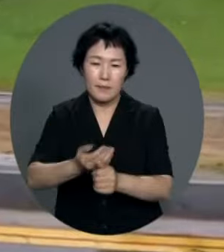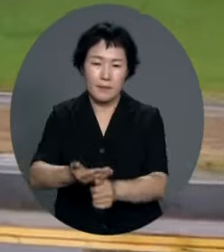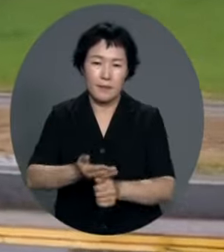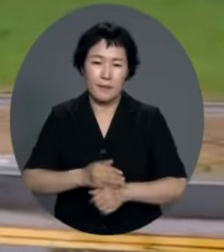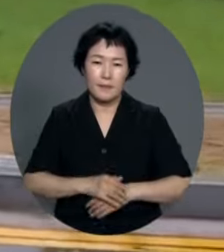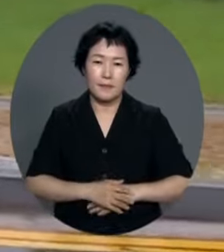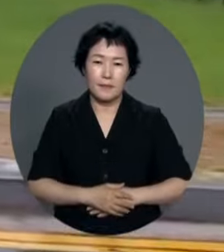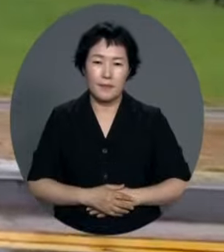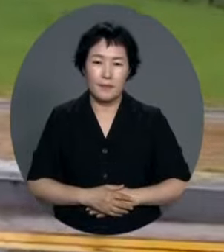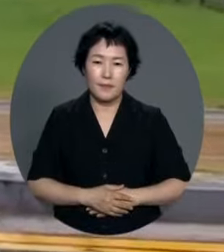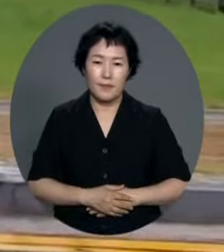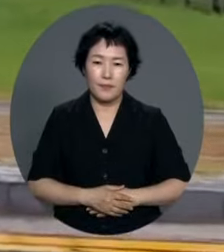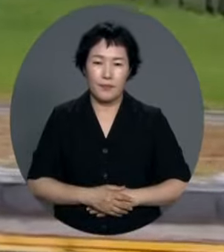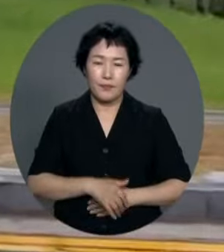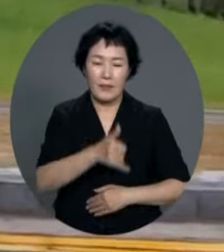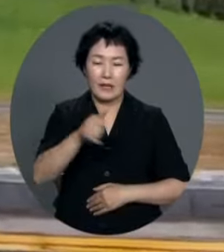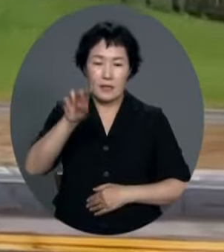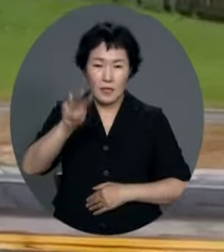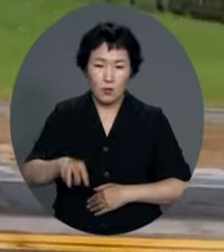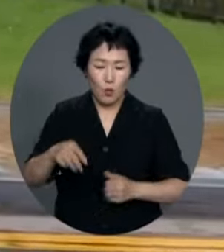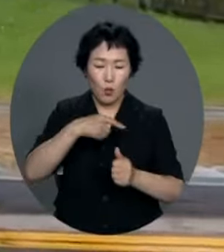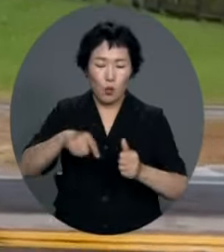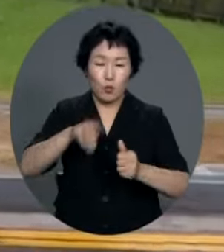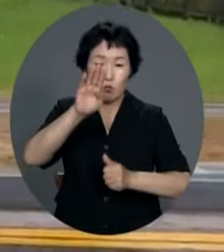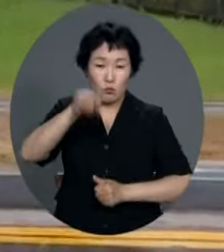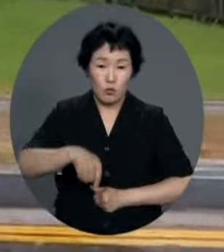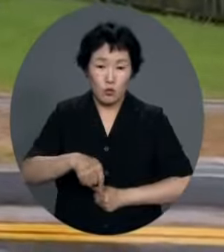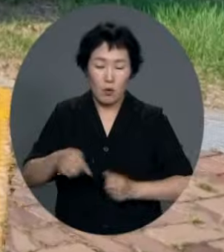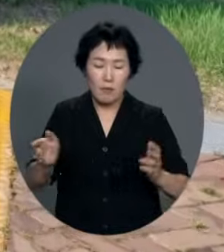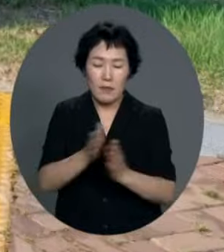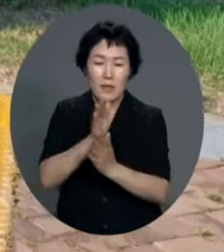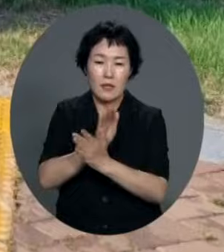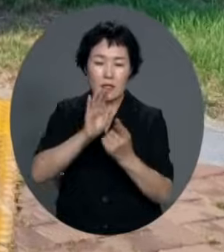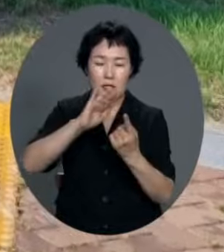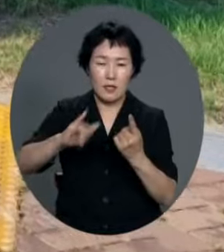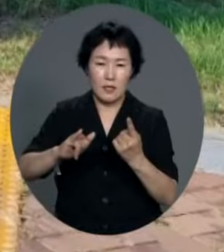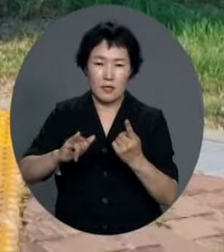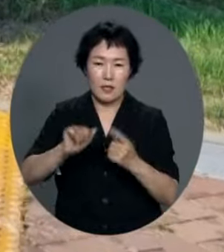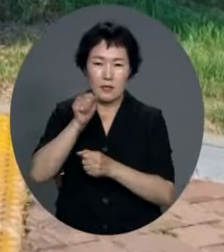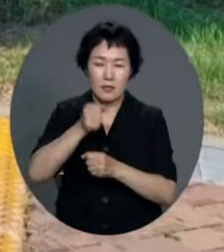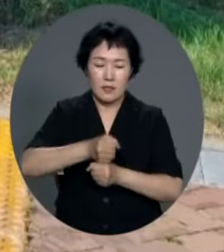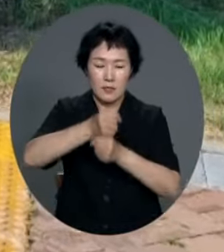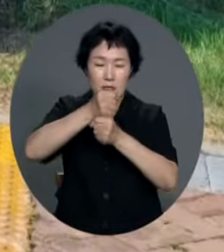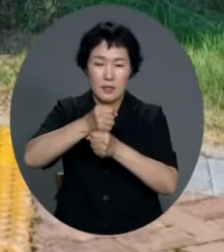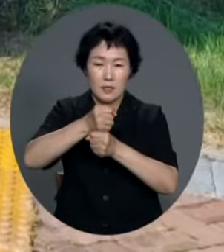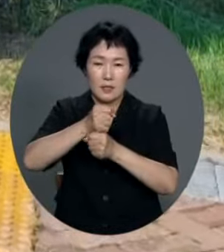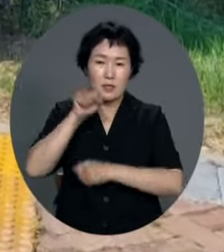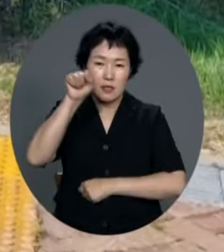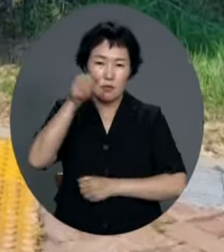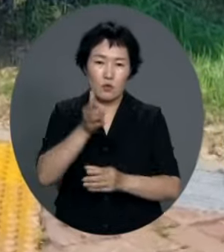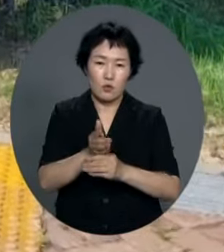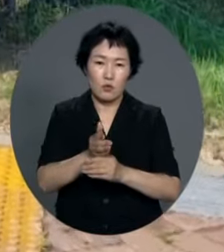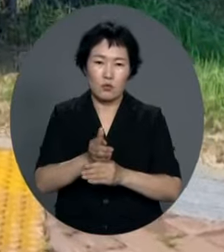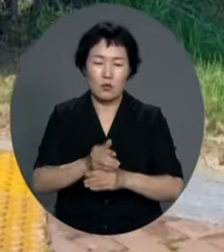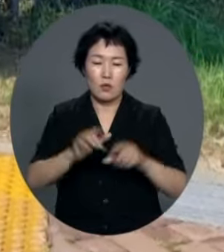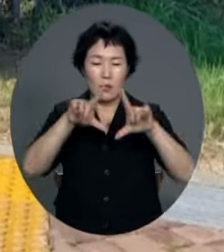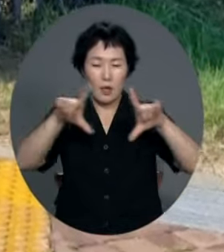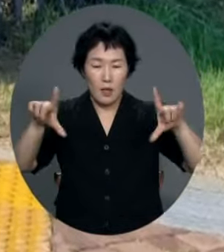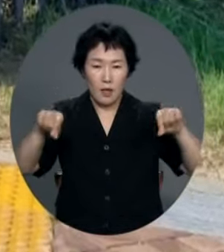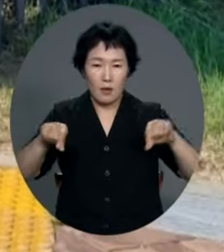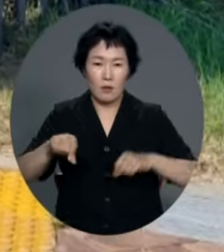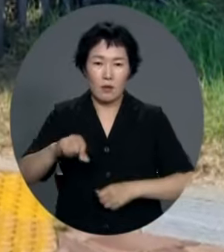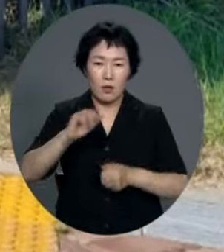주저했습니다 세종시 교육부 청사 앞에서 릴레이 1인 시위가 열렸습니다 현수막에는 경북대 상주캠퍼스